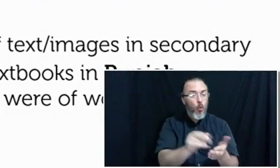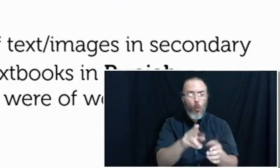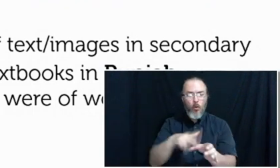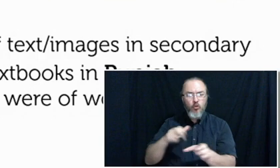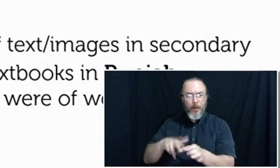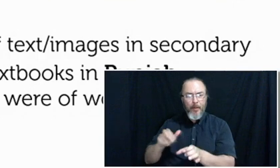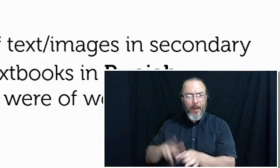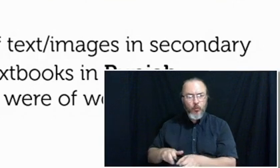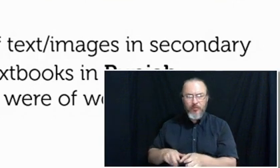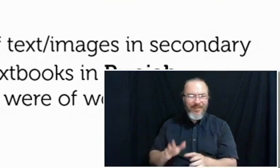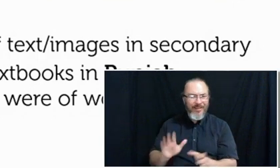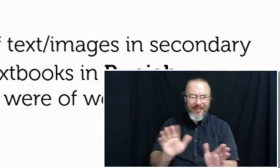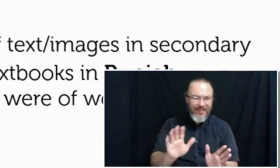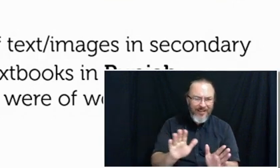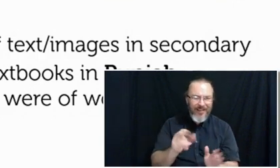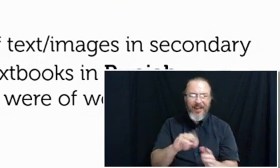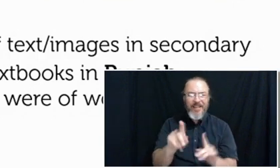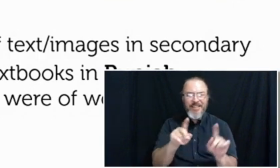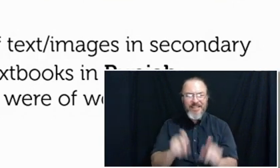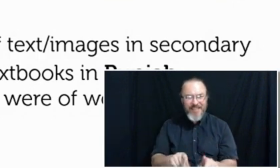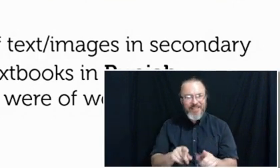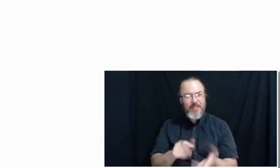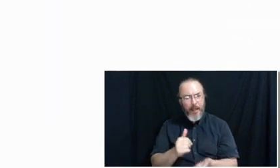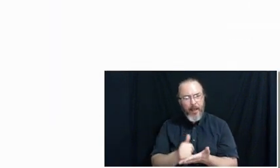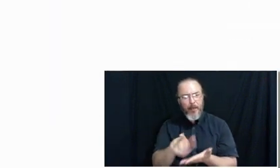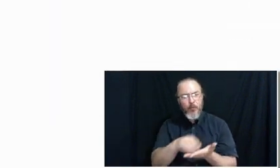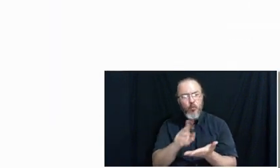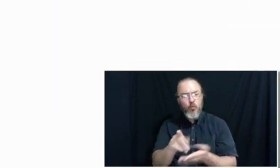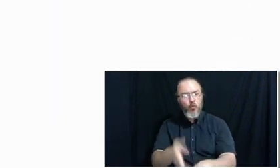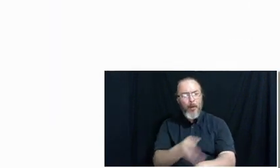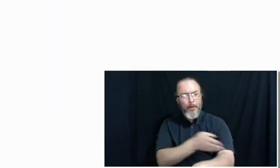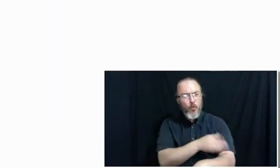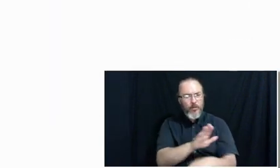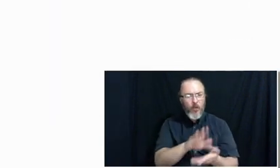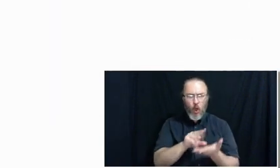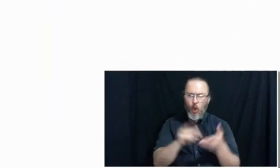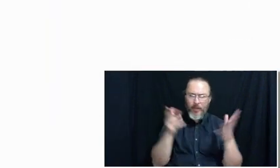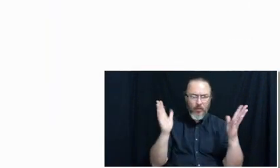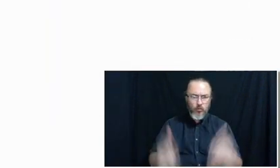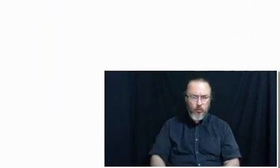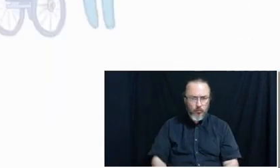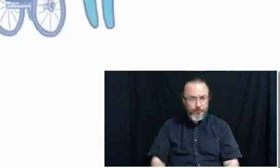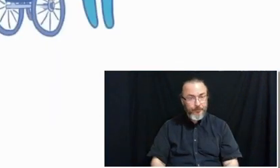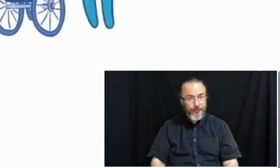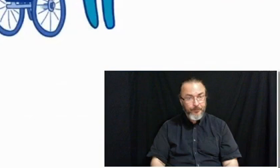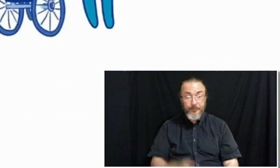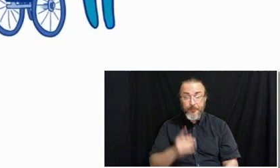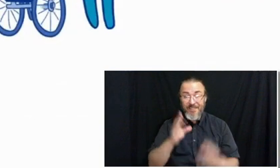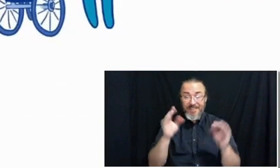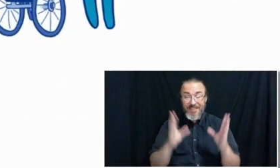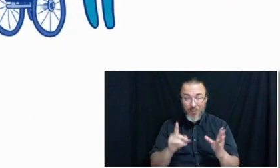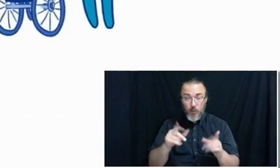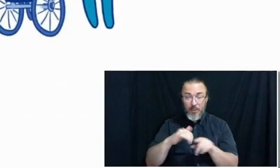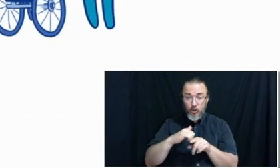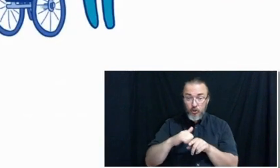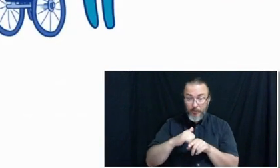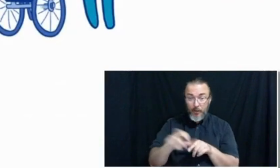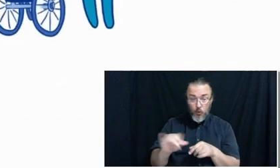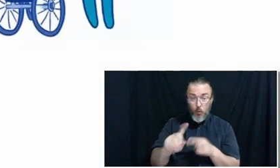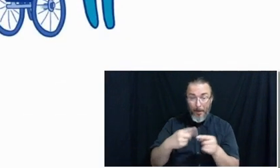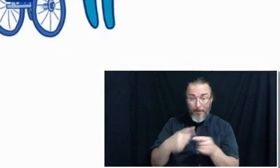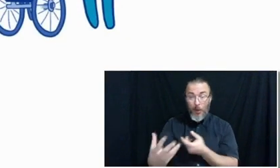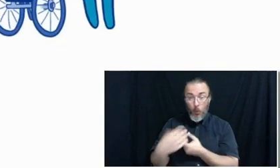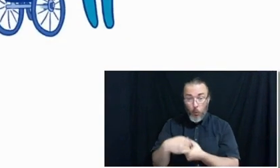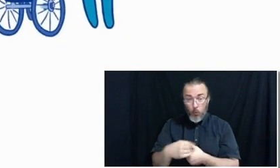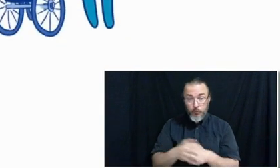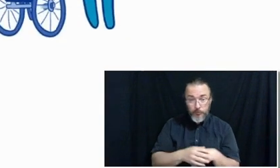et ceux qui quittent l'école, alors que les évaluations devraient exister pour améliorer l'apprentissage des élèves et étudiants. Les